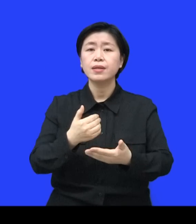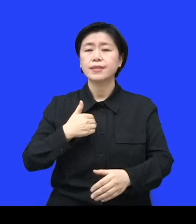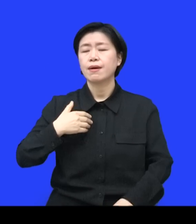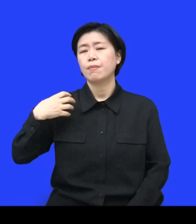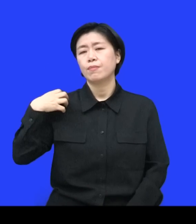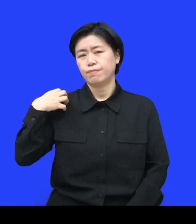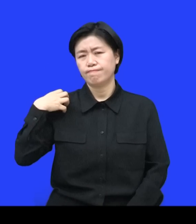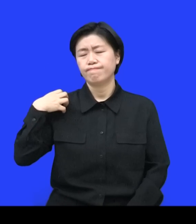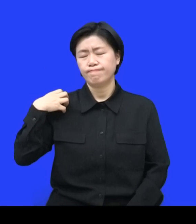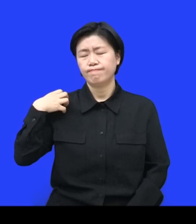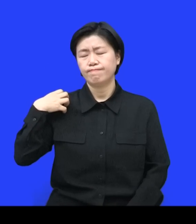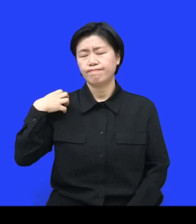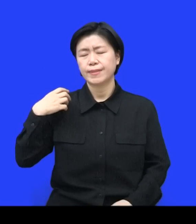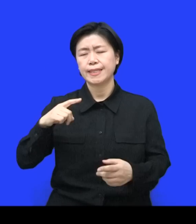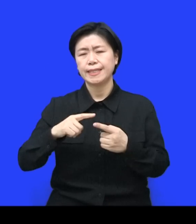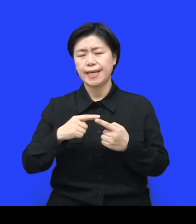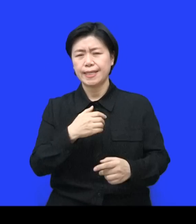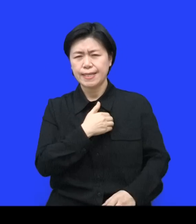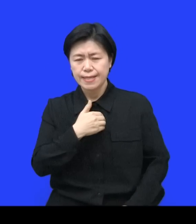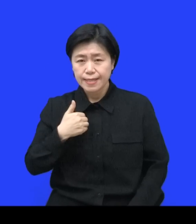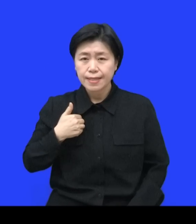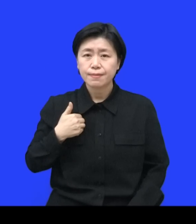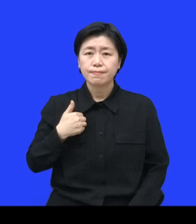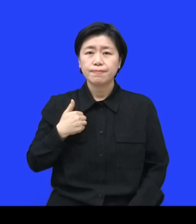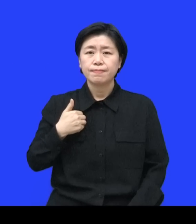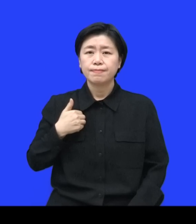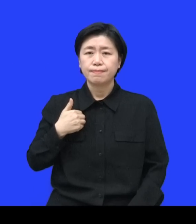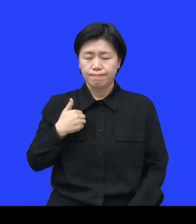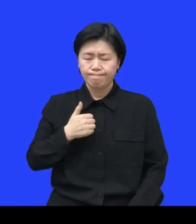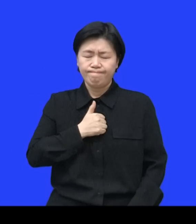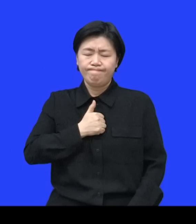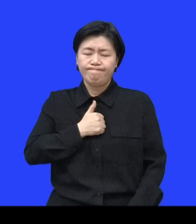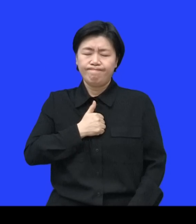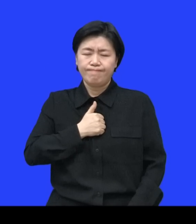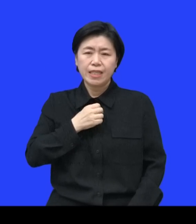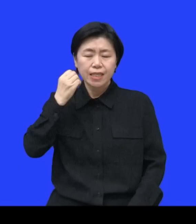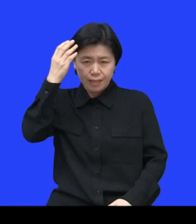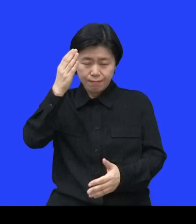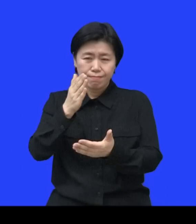자부심, 성실함, 제가 잊지 않고